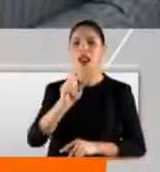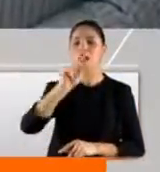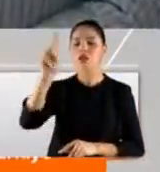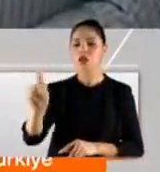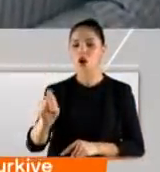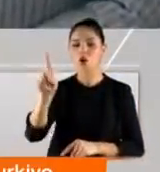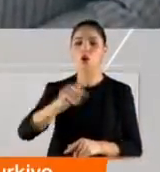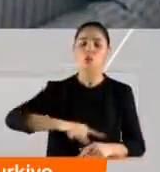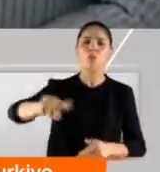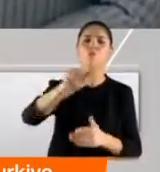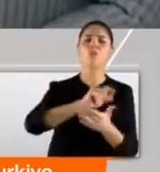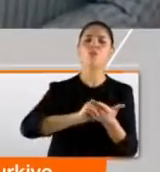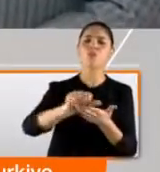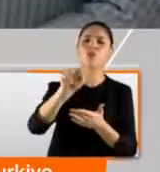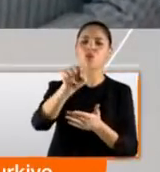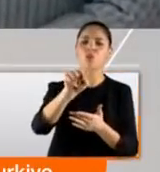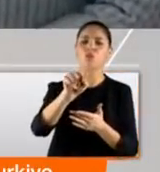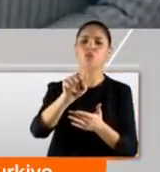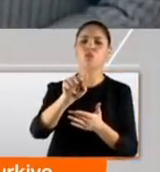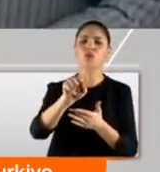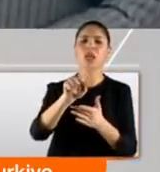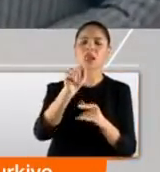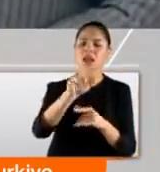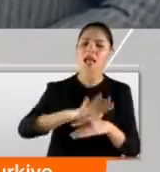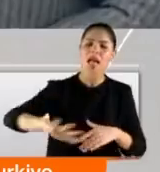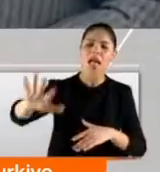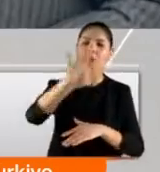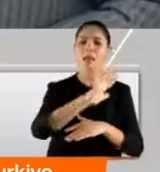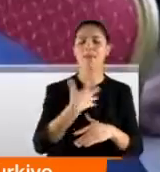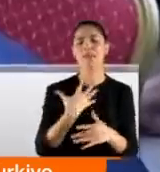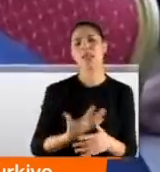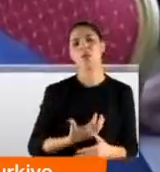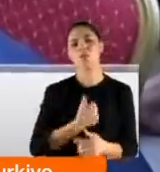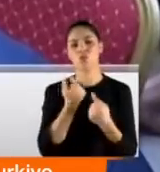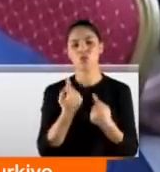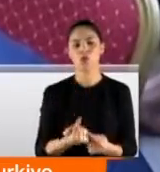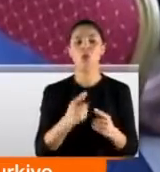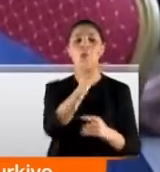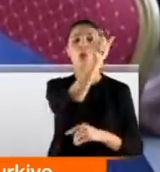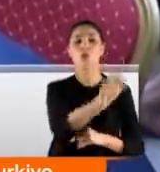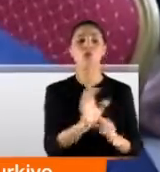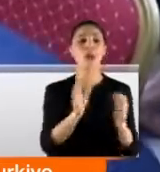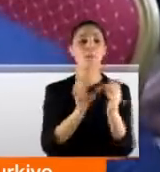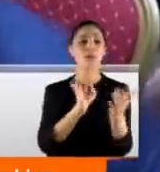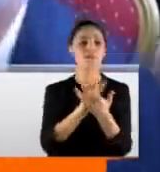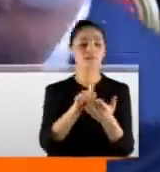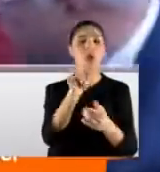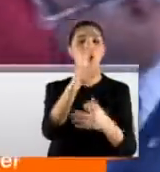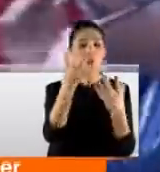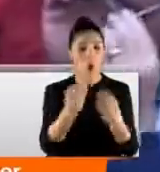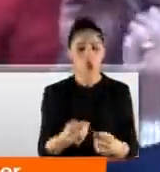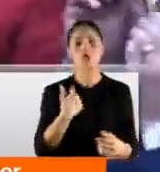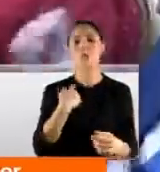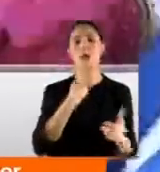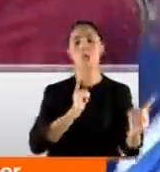bunların her birine elbette çok üzülüyorum. Özdağ, partiden ihraç edilmesi durumunda